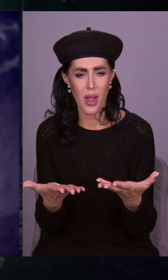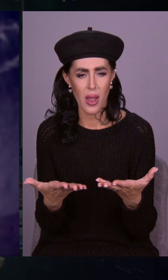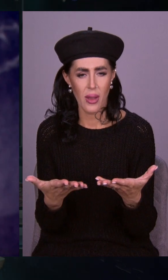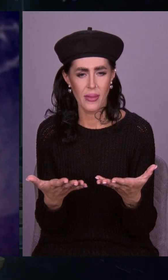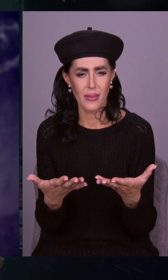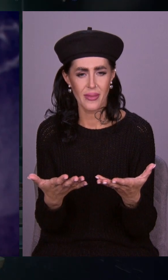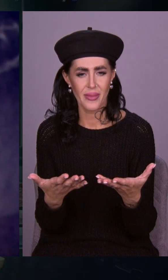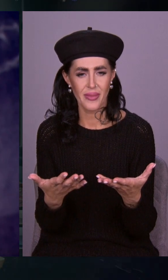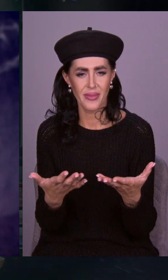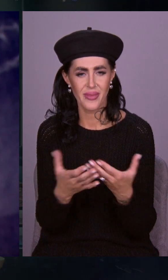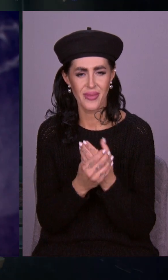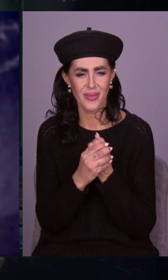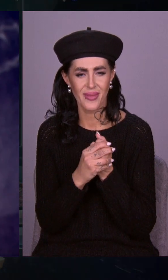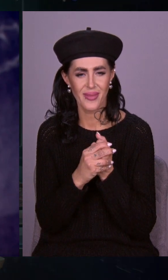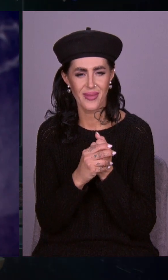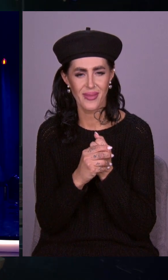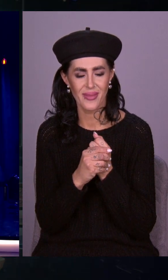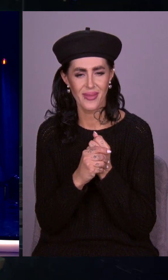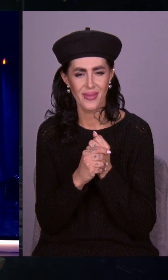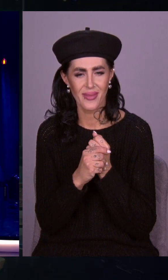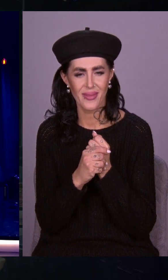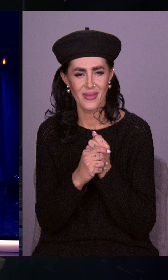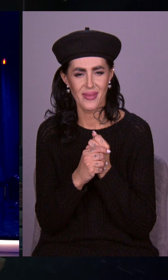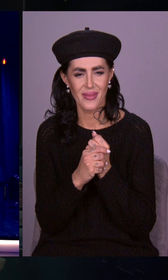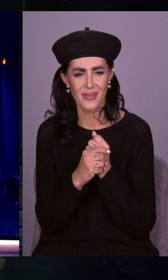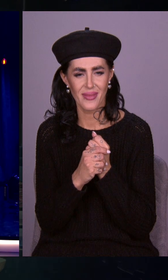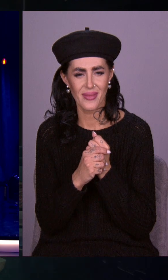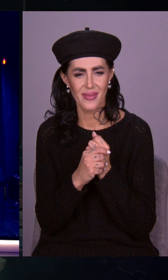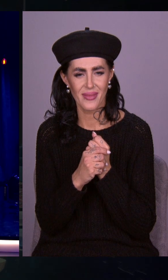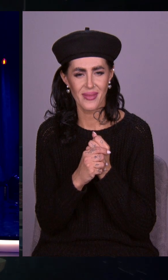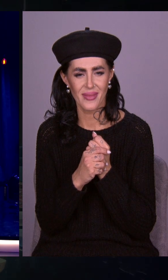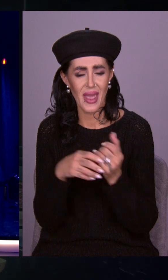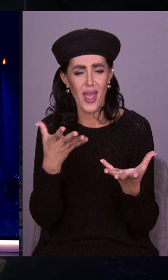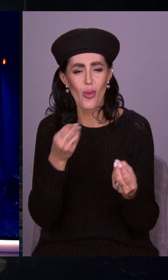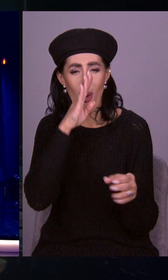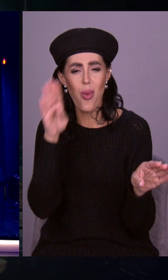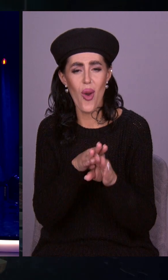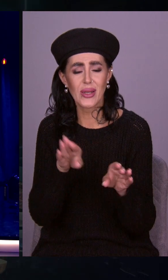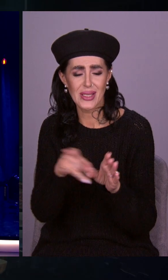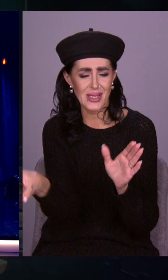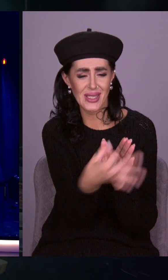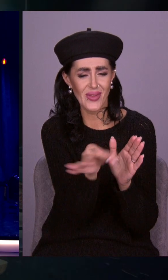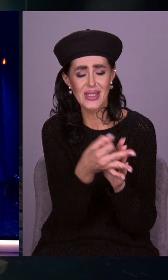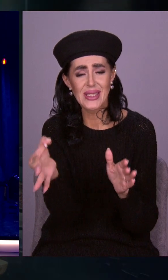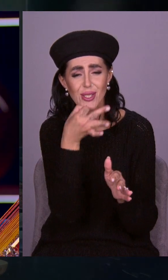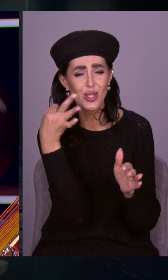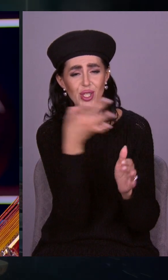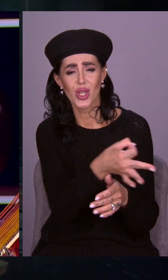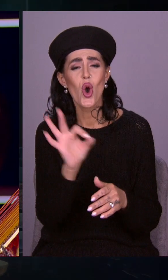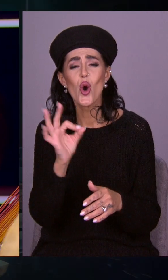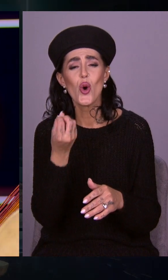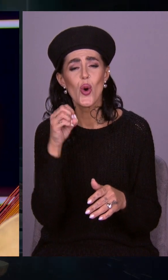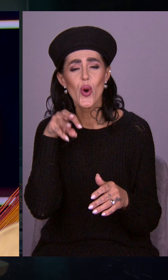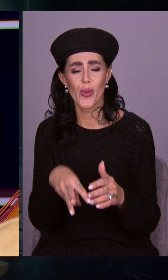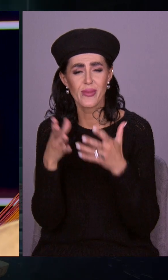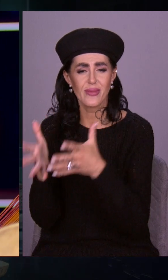ніколи не станеться. Я думаю, що Марина вже давно відгадала, вона просто ходить, щоб це тривало як найдовше. Ні, мені подобається, мені подобається. Я просто не знаю, як це